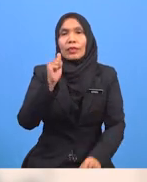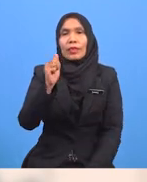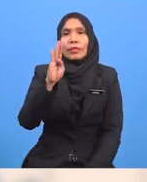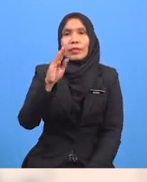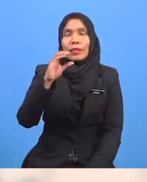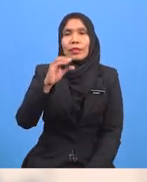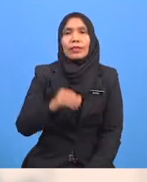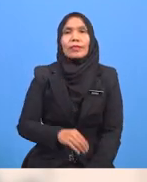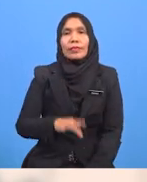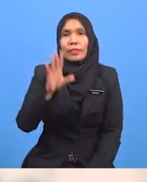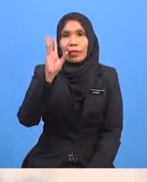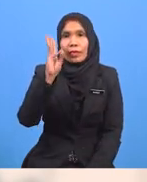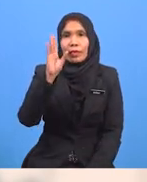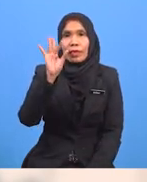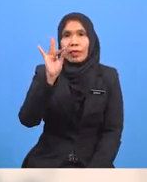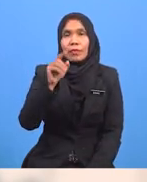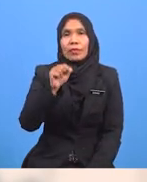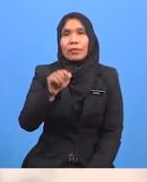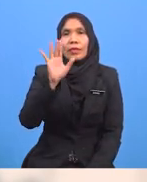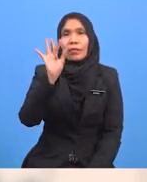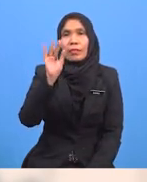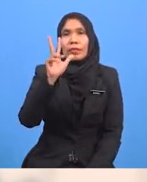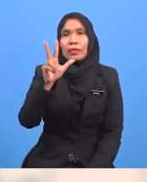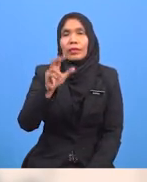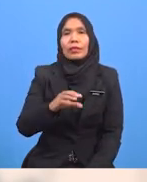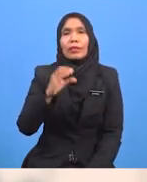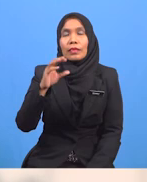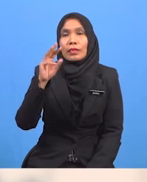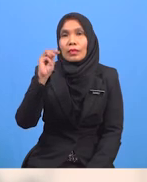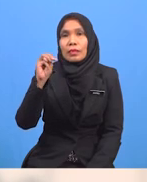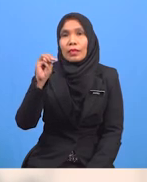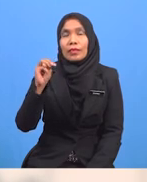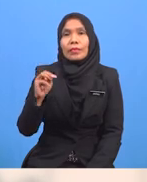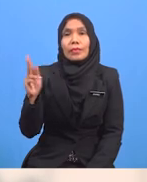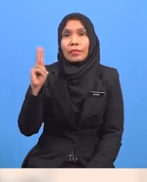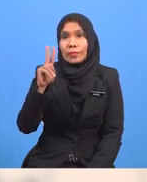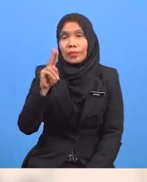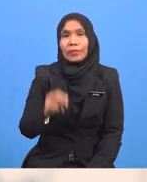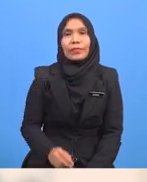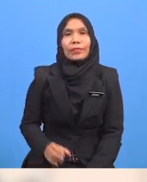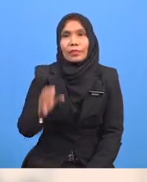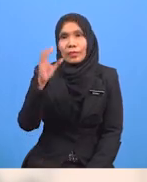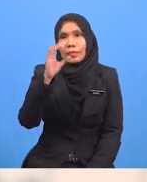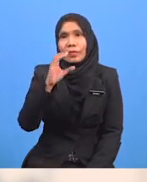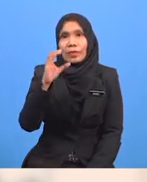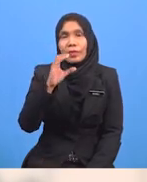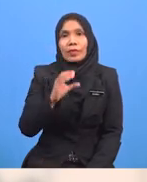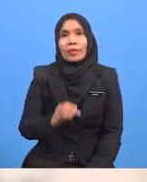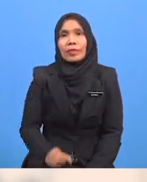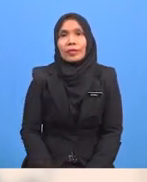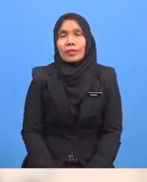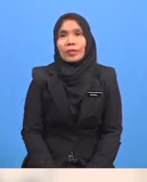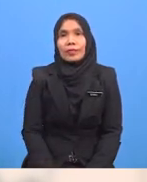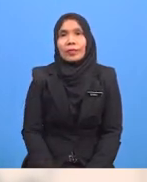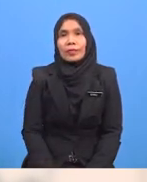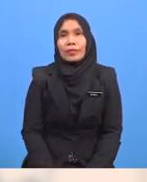perpuluhan 83 cm persegi panjang sisi AB adalah 20 cm dan